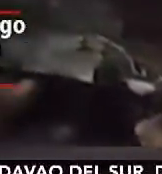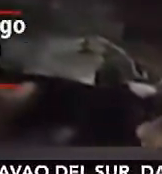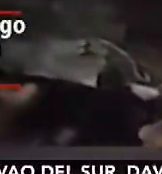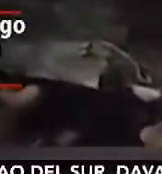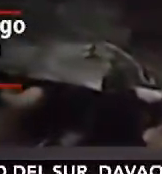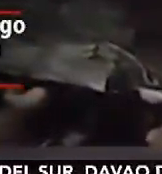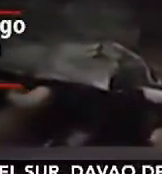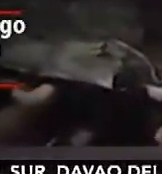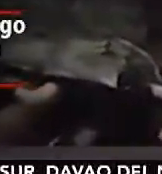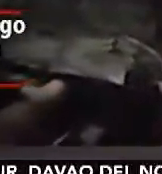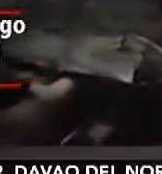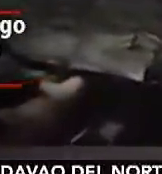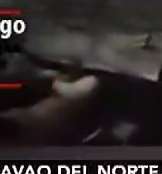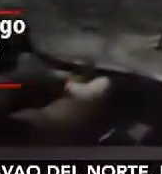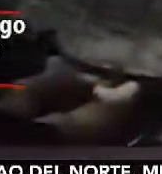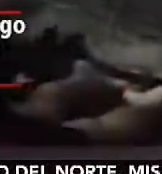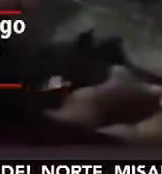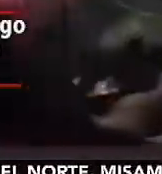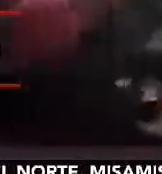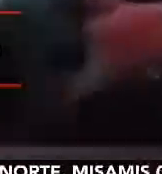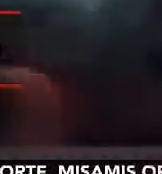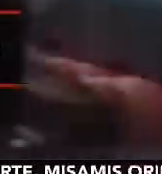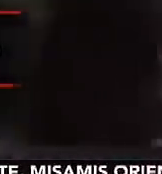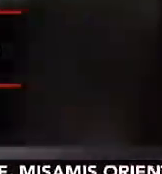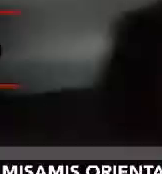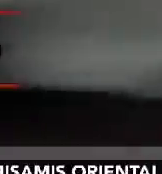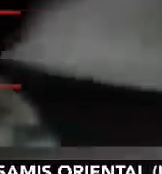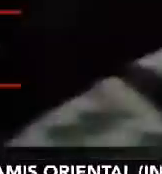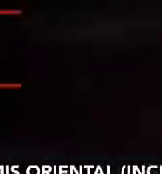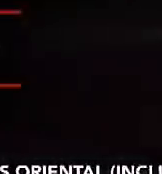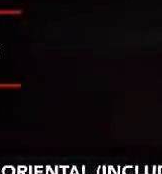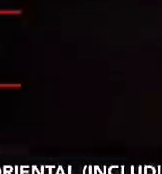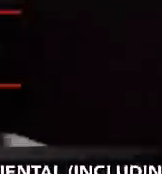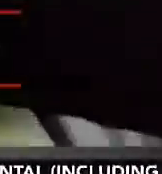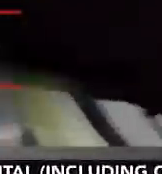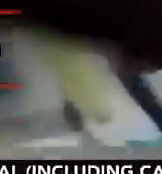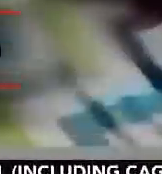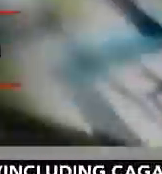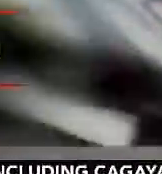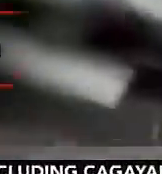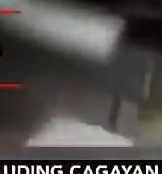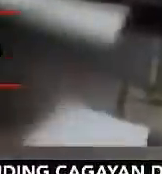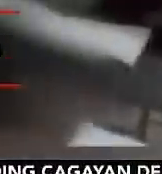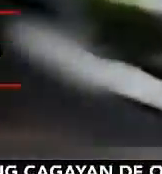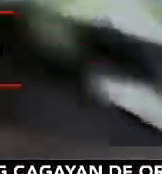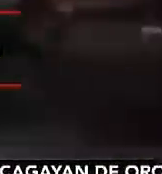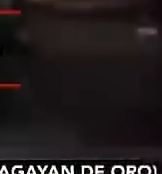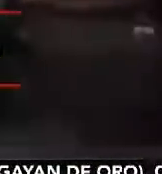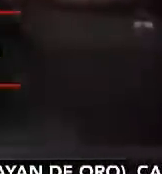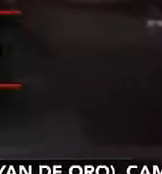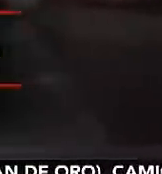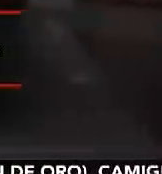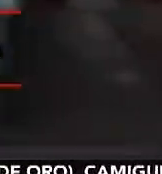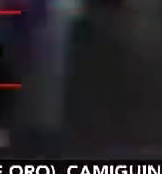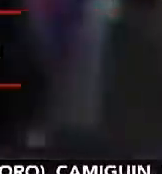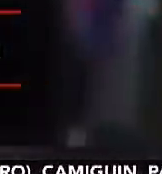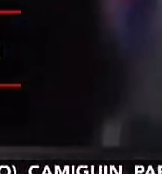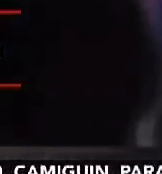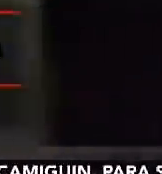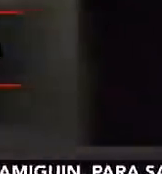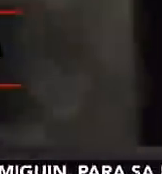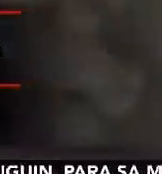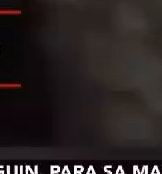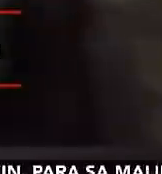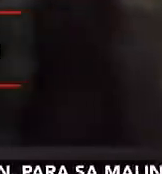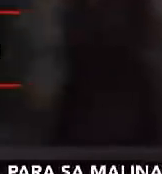na kaka-undergo lang sa swab. So kung may nag-positive dun sa naunang nakapag-swab, yung